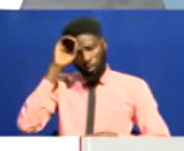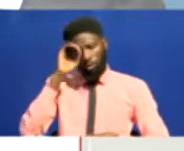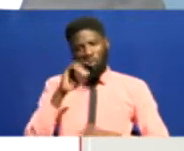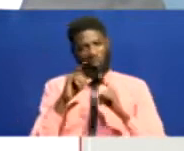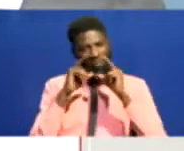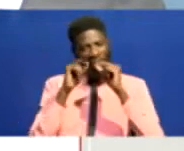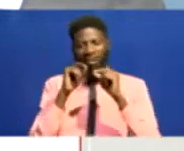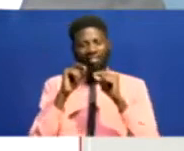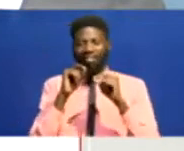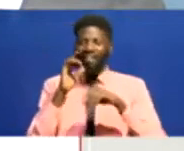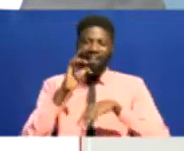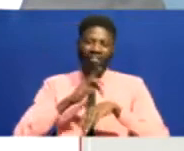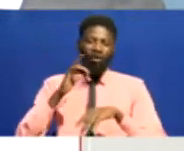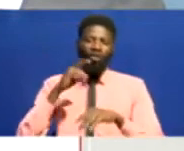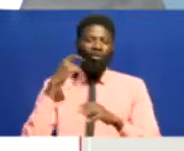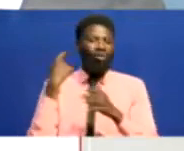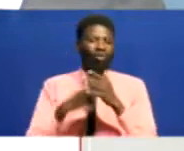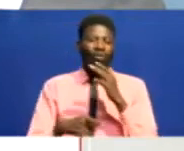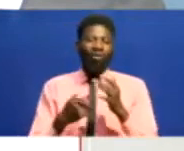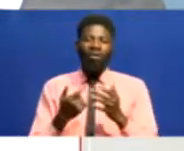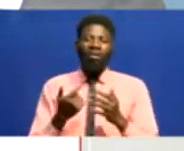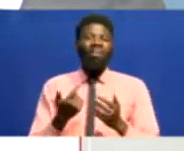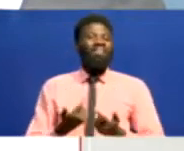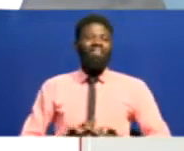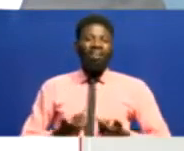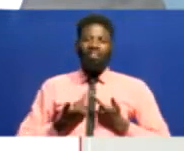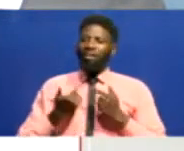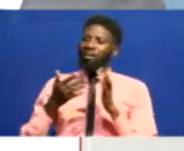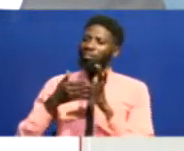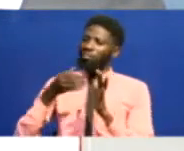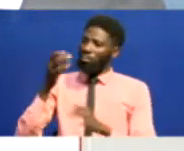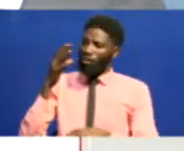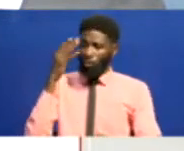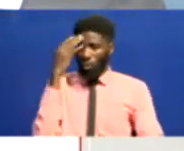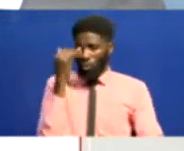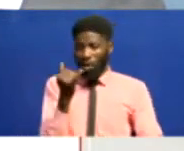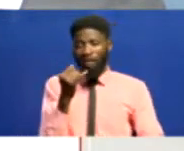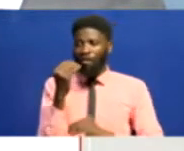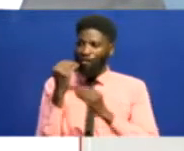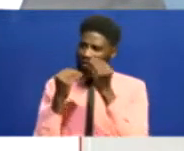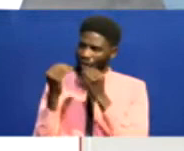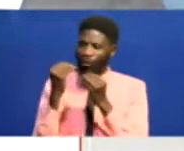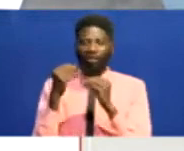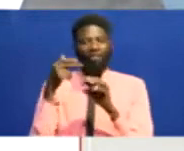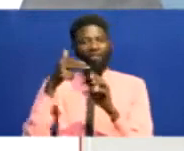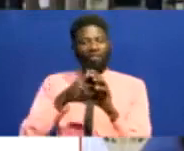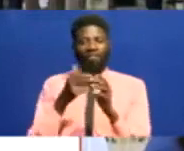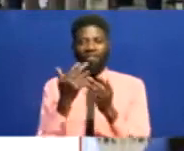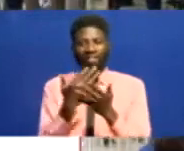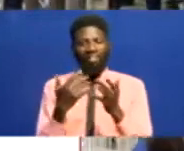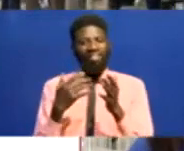maisha ambayo tayari iko juu mno, hasa ikizingatiwa bei ghali ya bidhaa ya vyakula na mafuta.